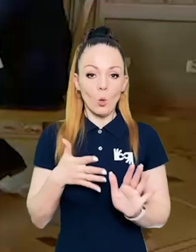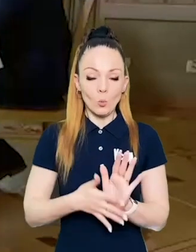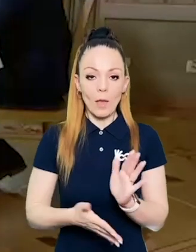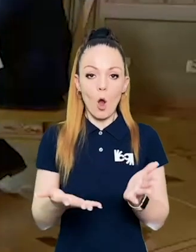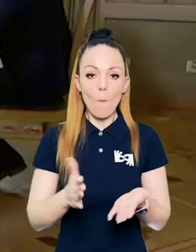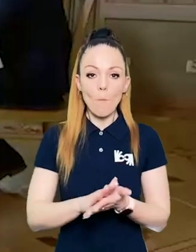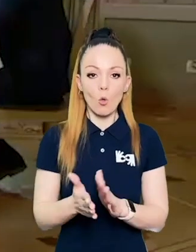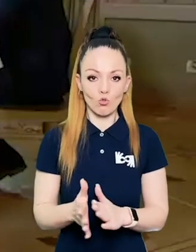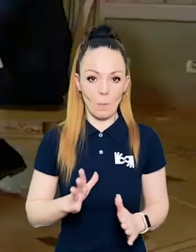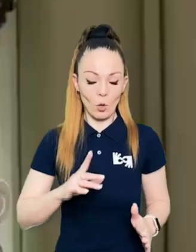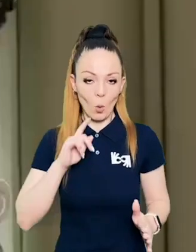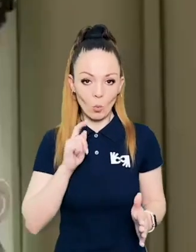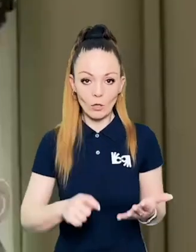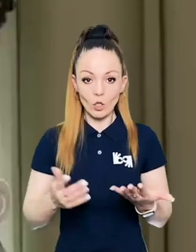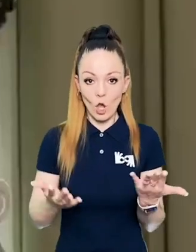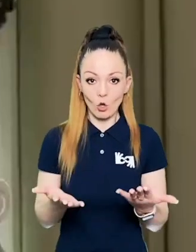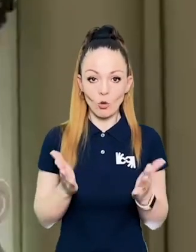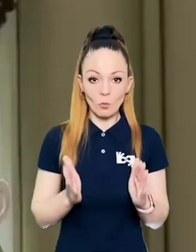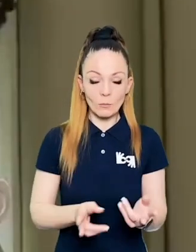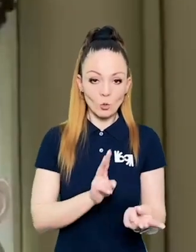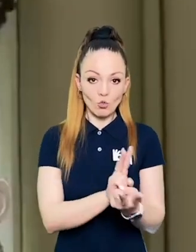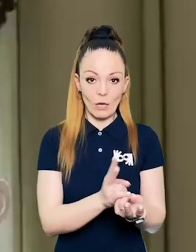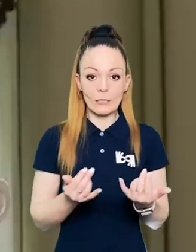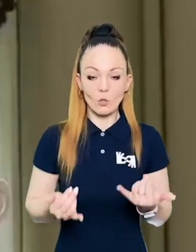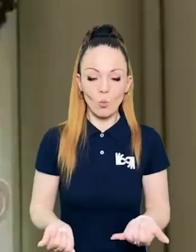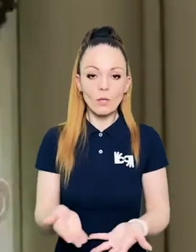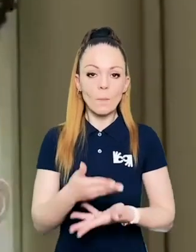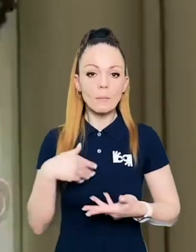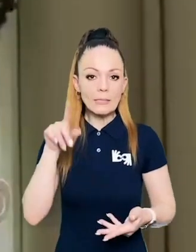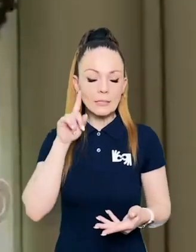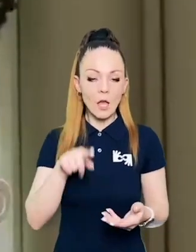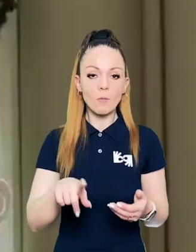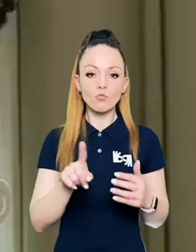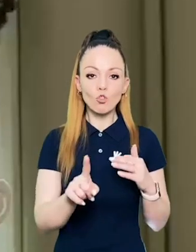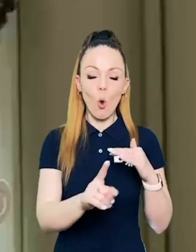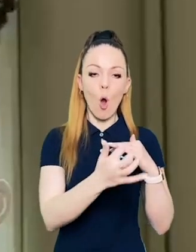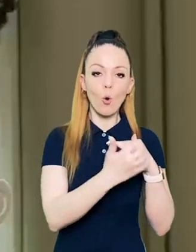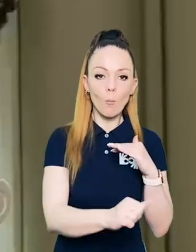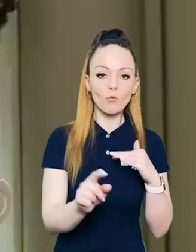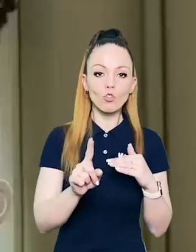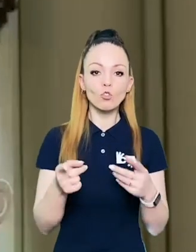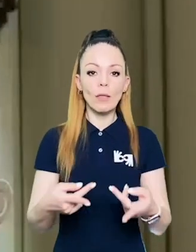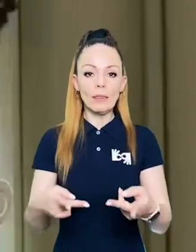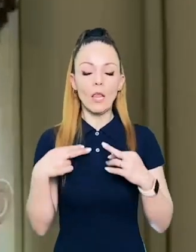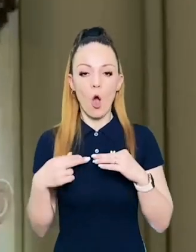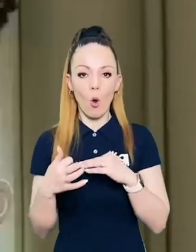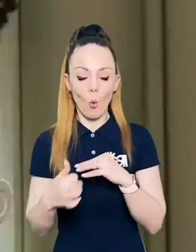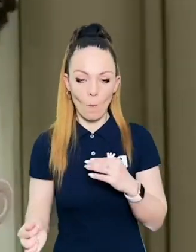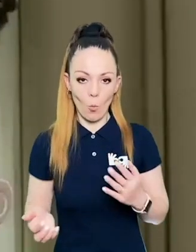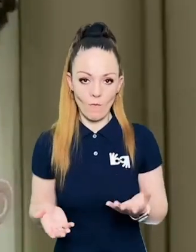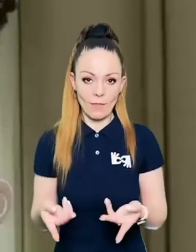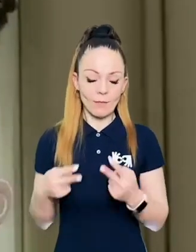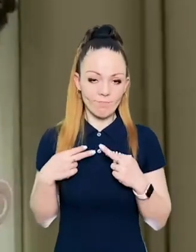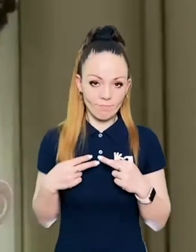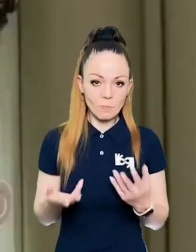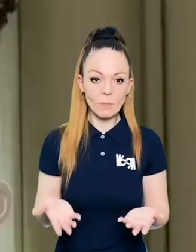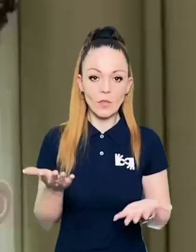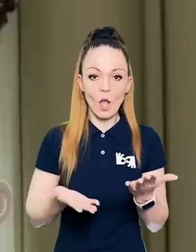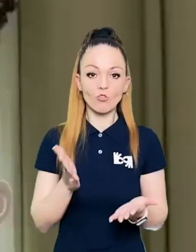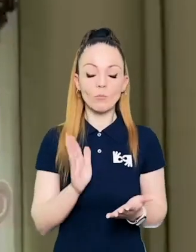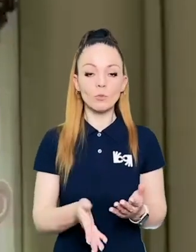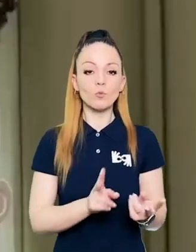якому положенні була Україна. Якщо ми будемо зустрічатись сьогодні, ми знаємо, що окуповано, що де окуповано. Якщо ми